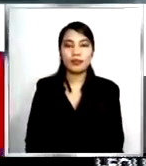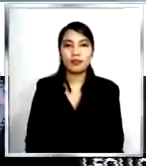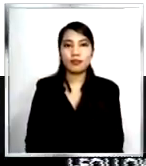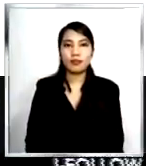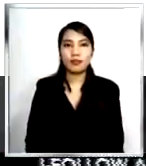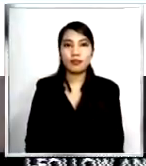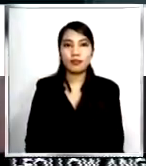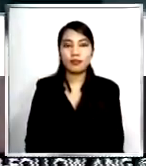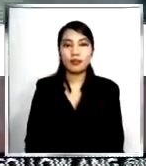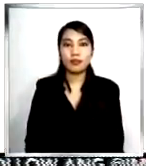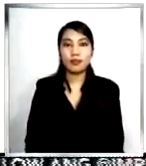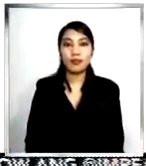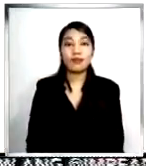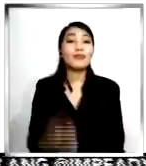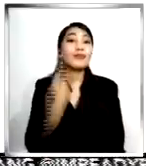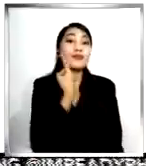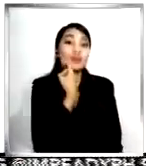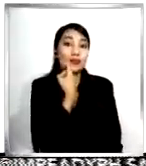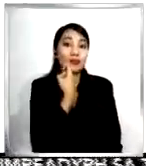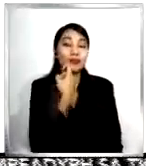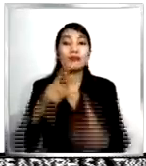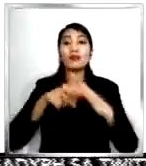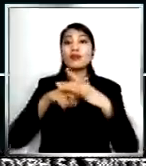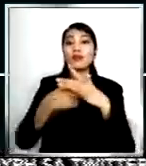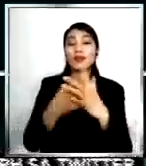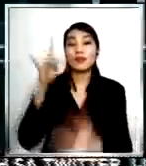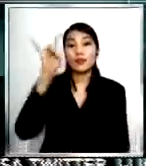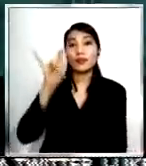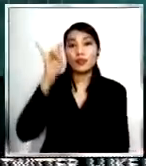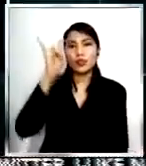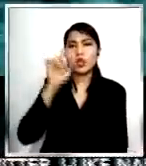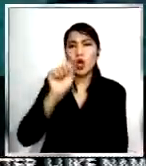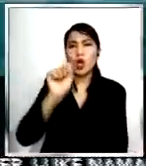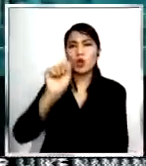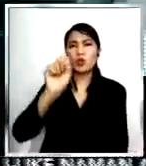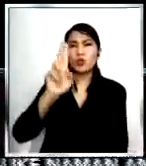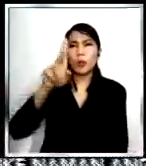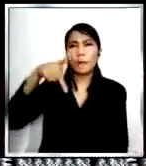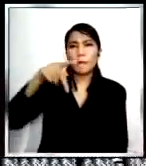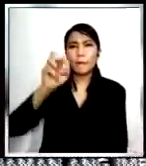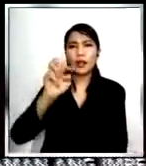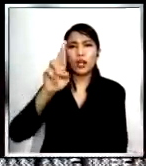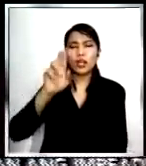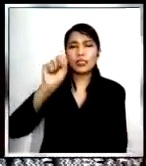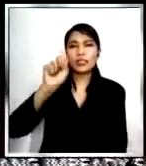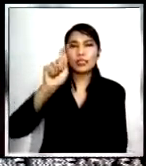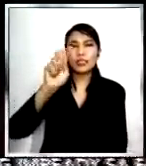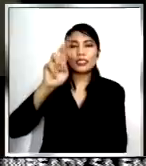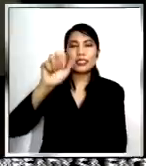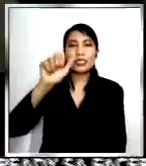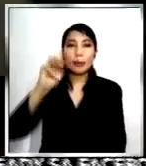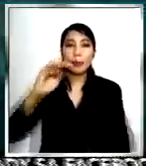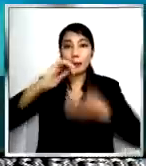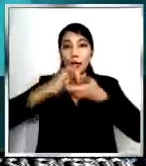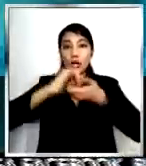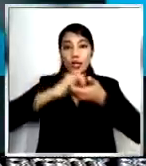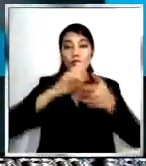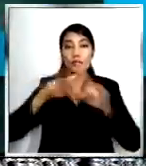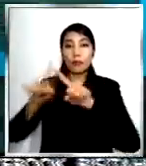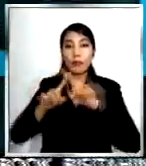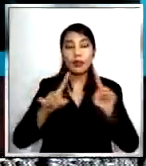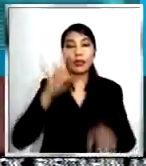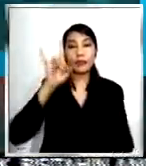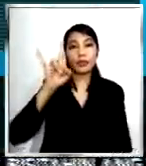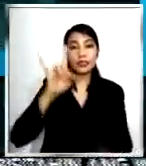Kamakailan inilaunch ng YouTube ang Superstream at nakipagpartner sila sa iba't ibang media outfit kabilang na ang GMA